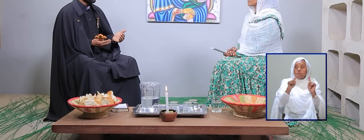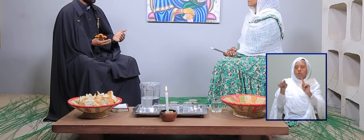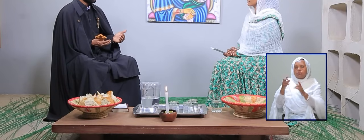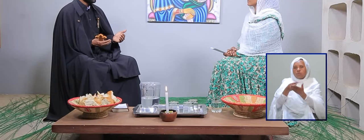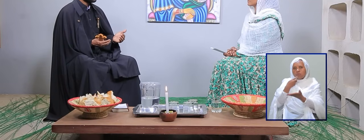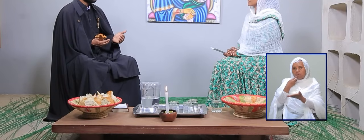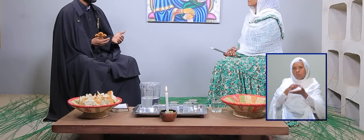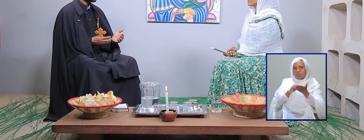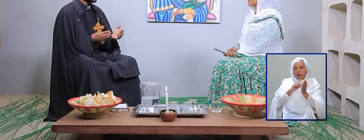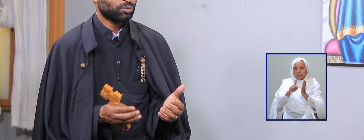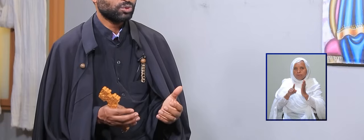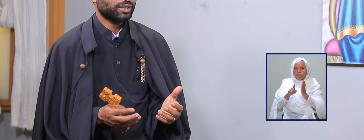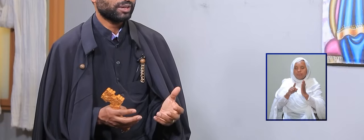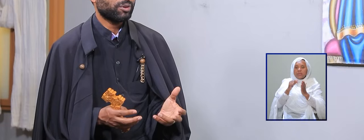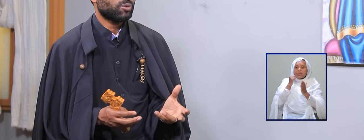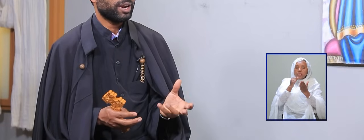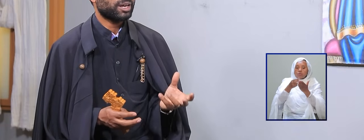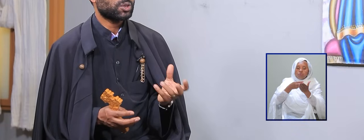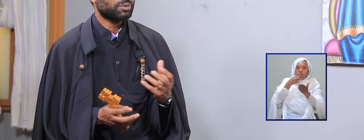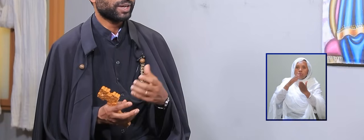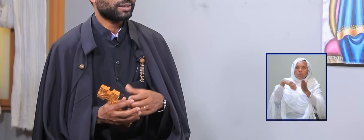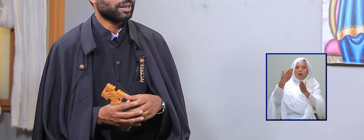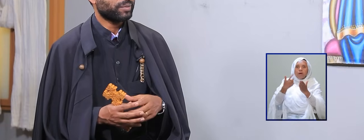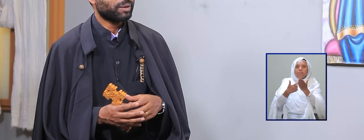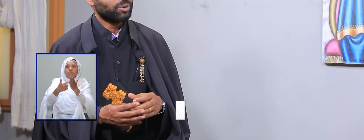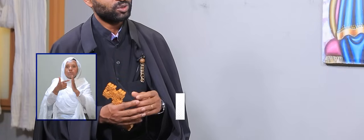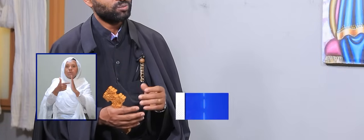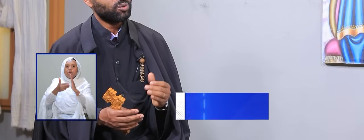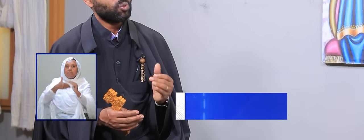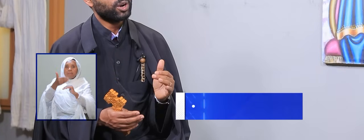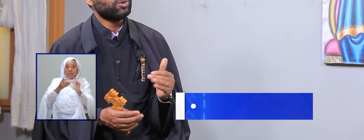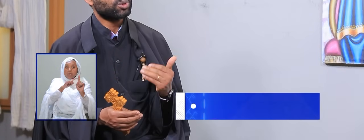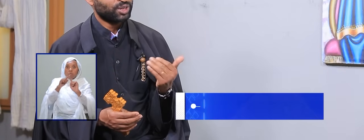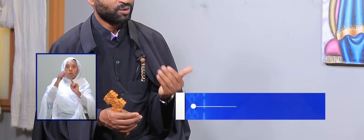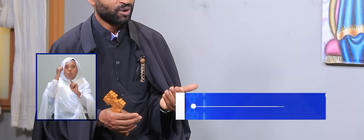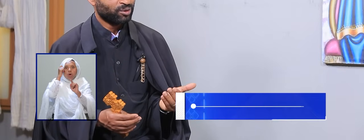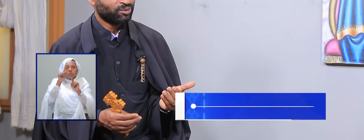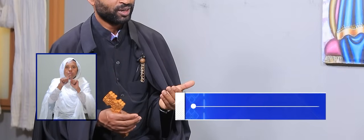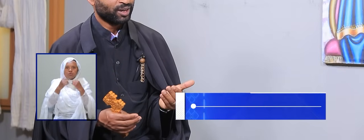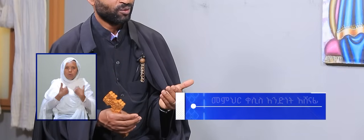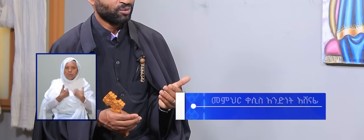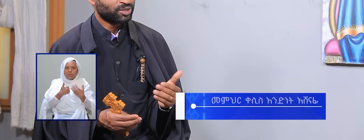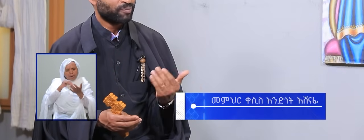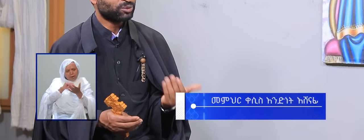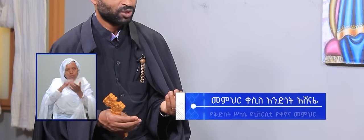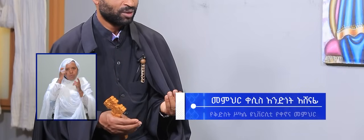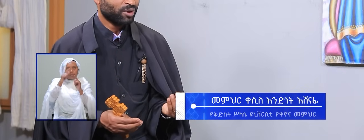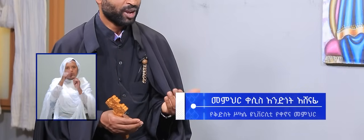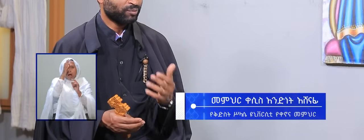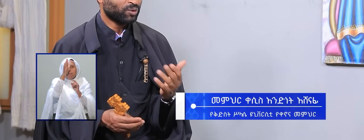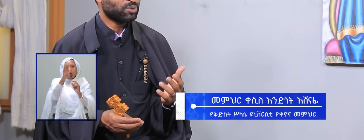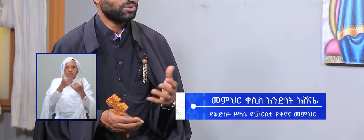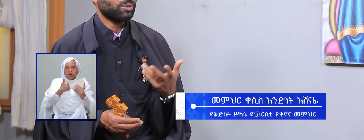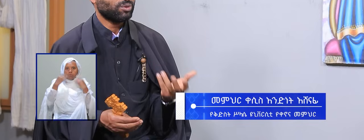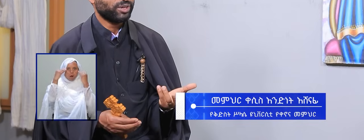እነሱ ይቀበላሉ ማለት ነው። ሴቶቹ ከተቀበሉ በኋላ ከነሱ በመቀጠል የሚቀበሉት ደግሞ ወንዶች ደግሞ አሉ። እንደገና ወንዶች አባቶች ደግሞ